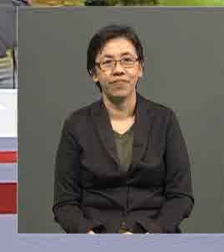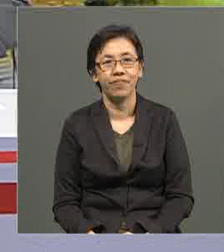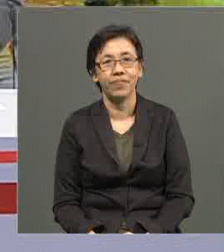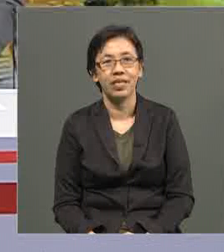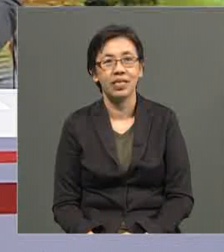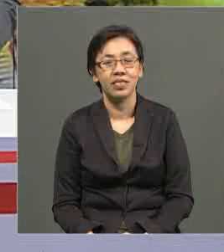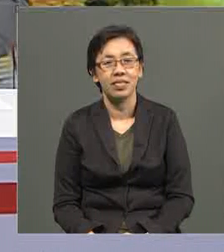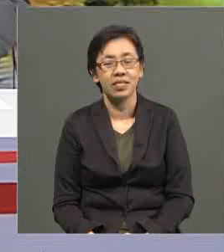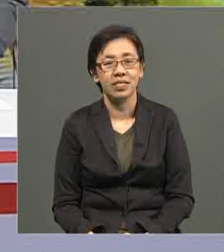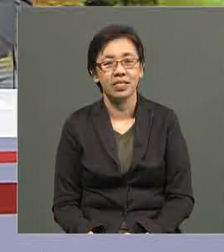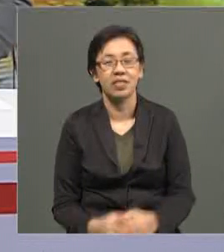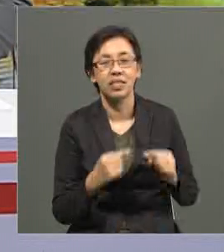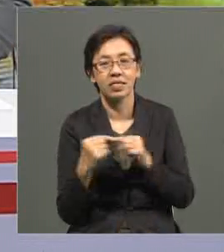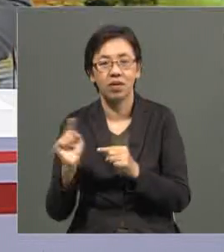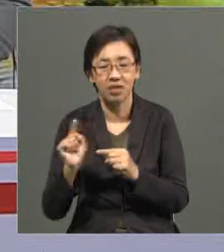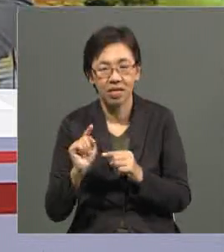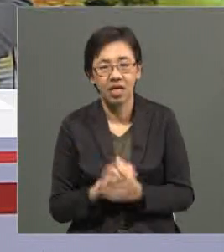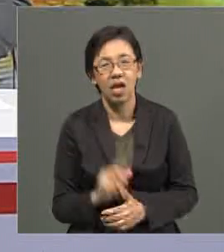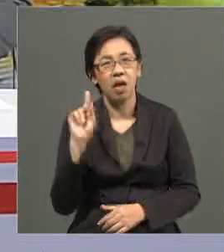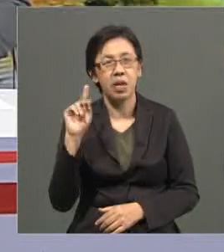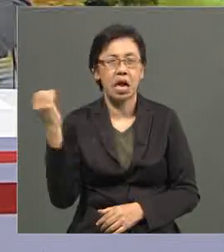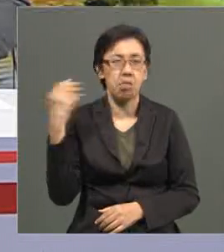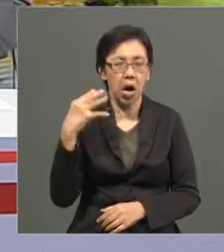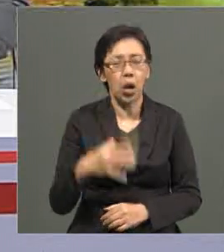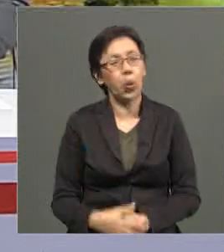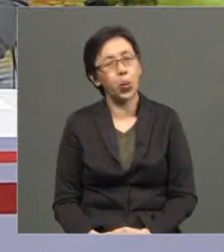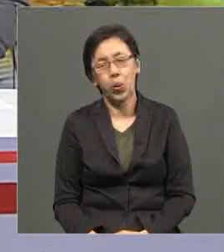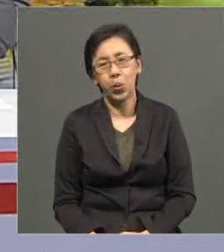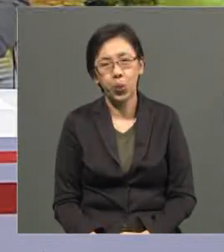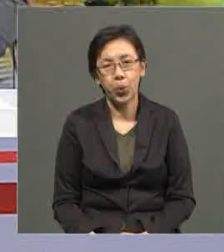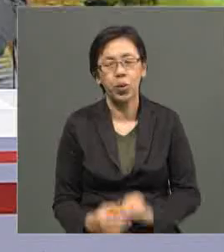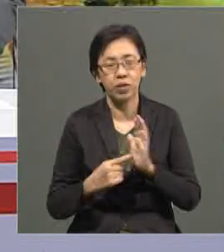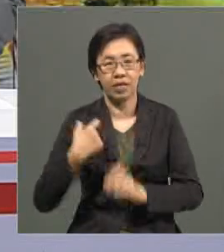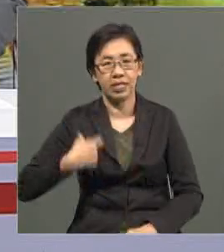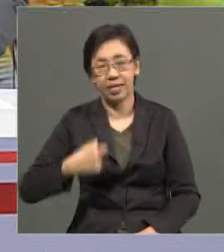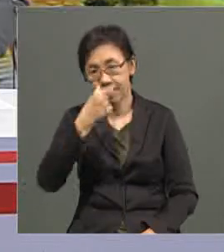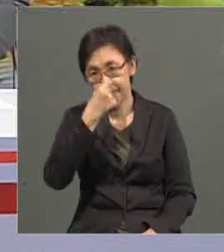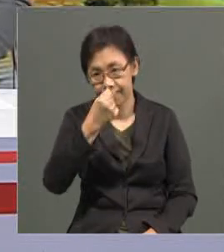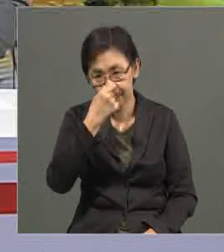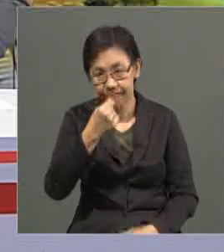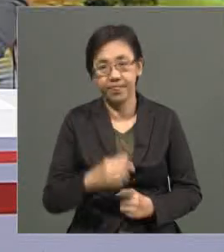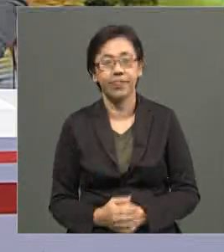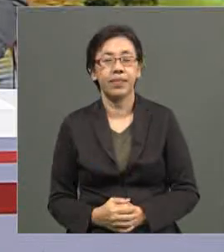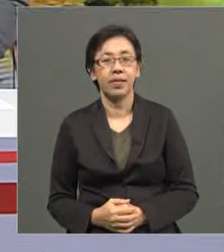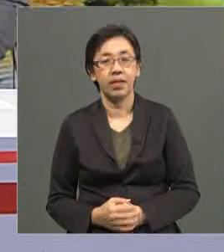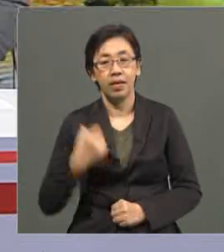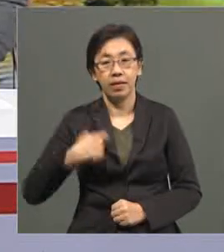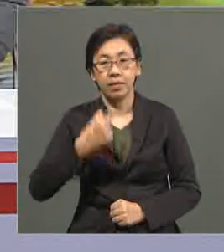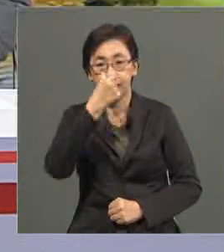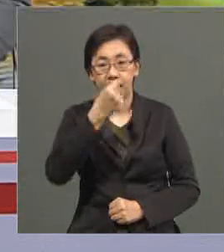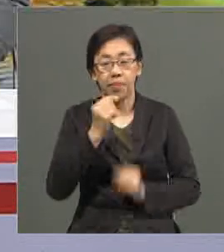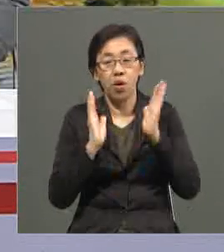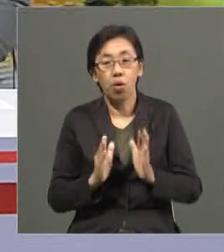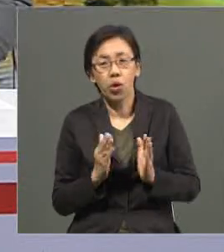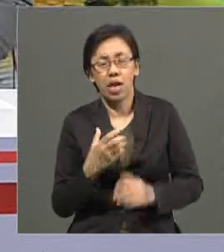อ่ะสลับมาที่อีกคดีนึงนะครับวันนี้คือคดีใหญ่ๆมีความคืบหน้ามาเยอะมากกรณีของทนายตั้มนะฮะตอนเนี้ยเรื่องที่คนกำลังจับตามมอง